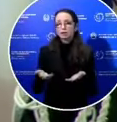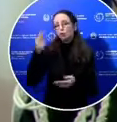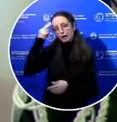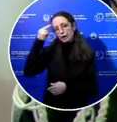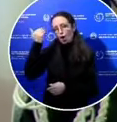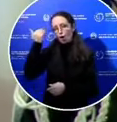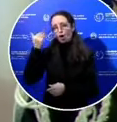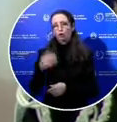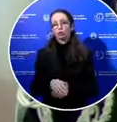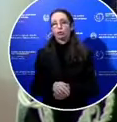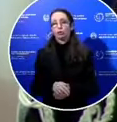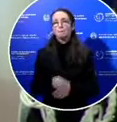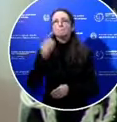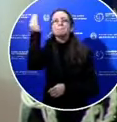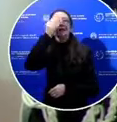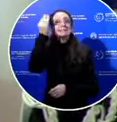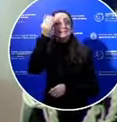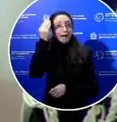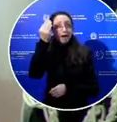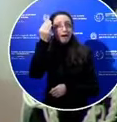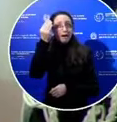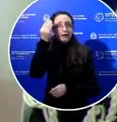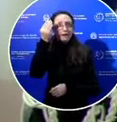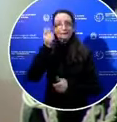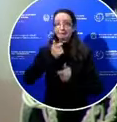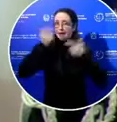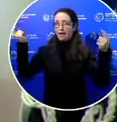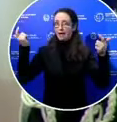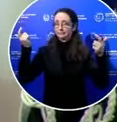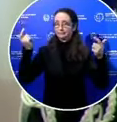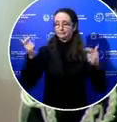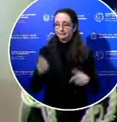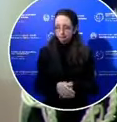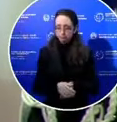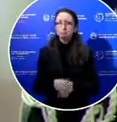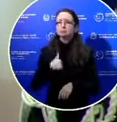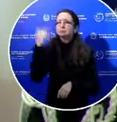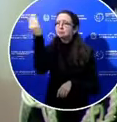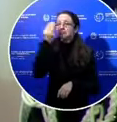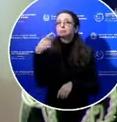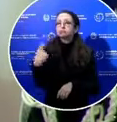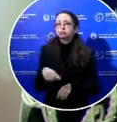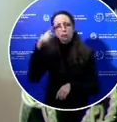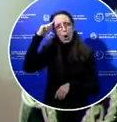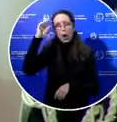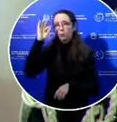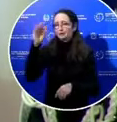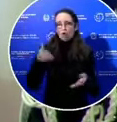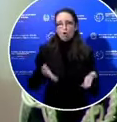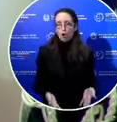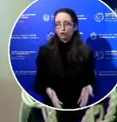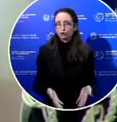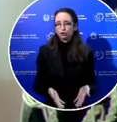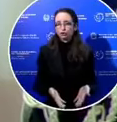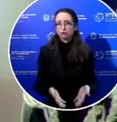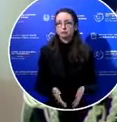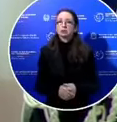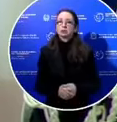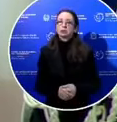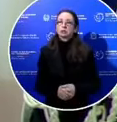citare, pensare alla grande. Ecco, io credo che questo dovremmo fare e porci come obiettivo oggi, quello di